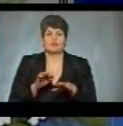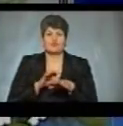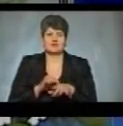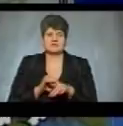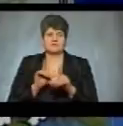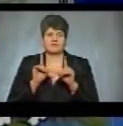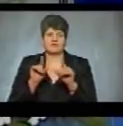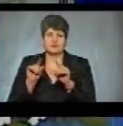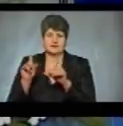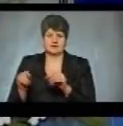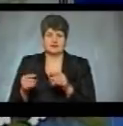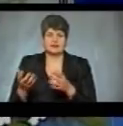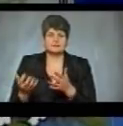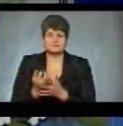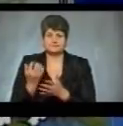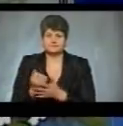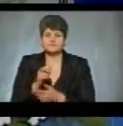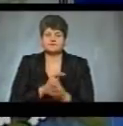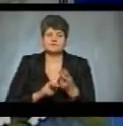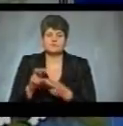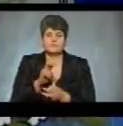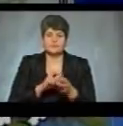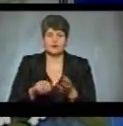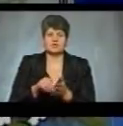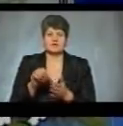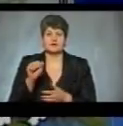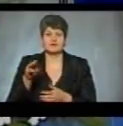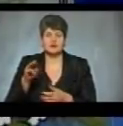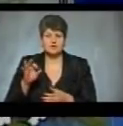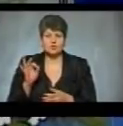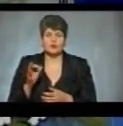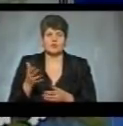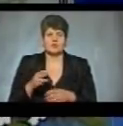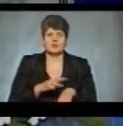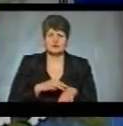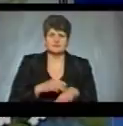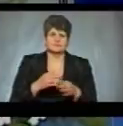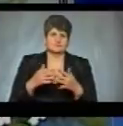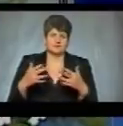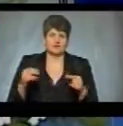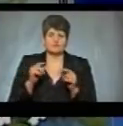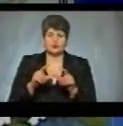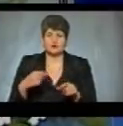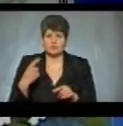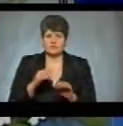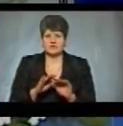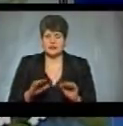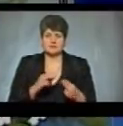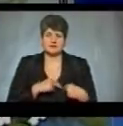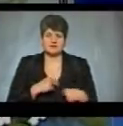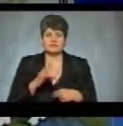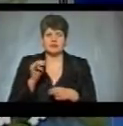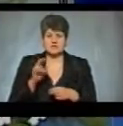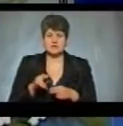зброї чи вибухових речовин серед учасників АТО, операції об'єднаних сил, працівників правоохоронних органів. У школах області учнів працівники